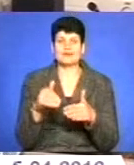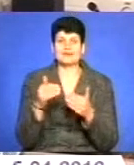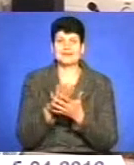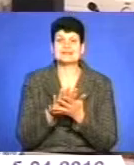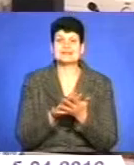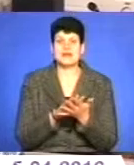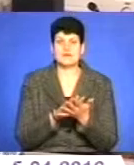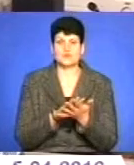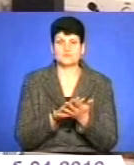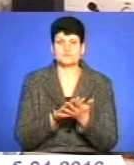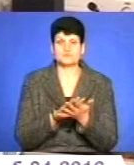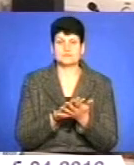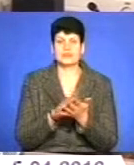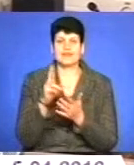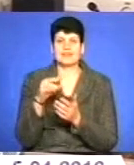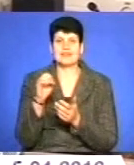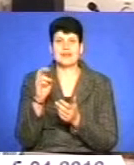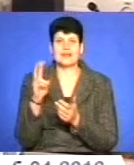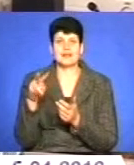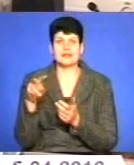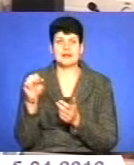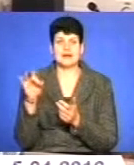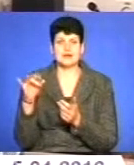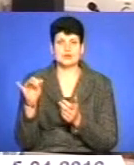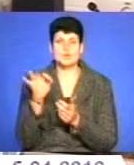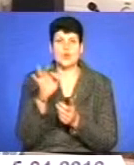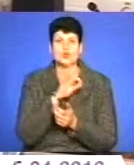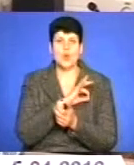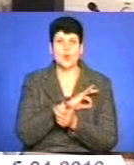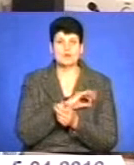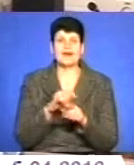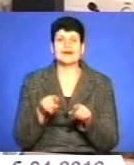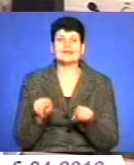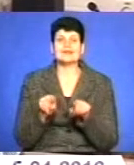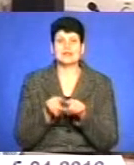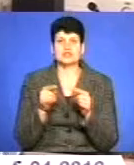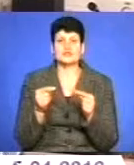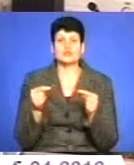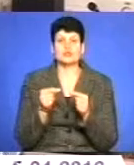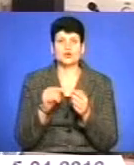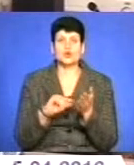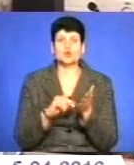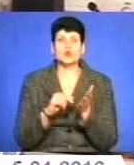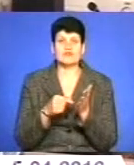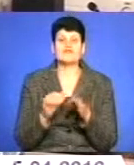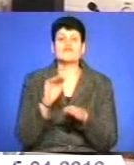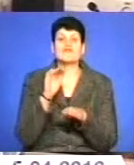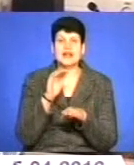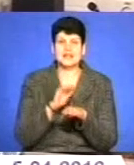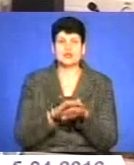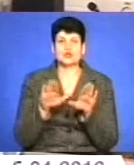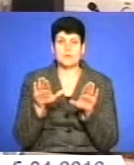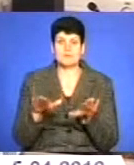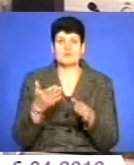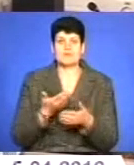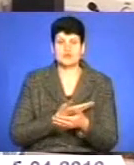заяву, декларацію про доходи, а також відповідну довідку з фактичного місця